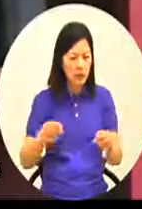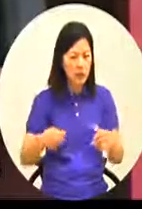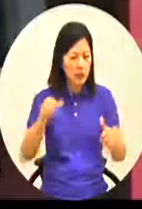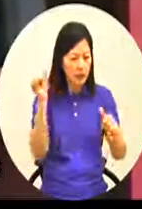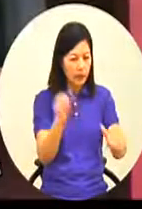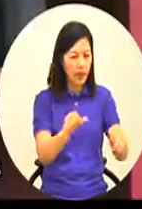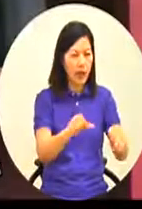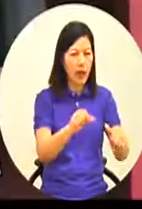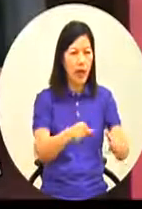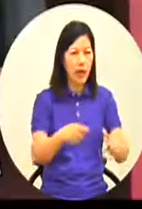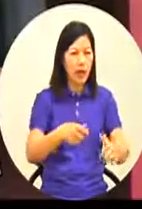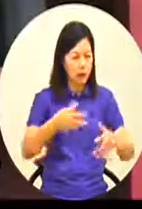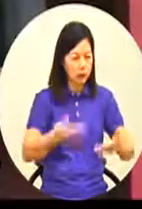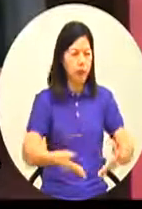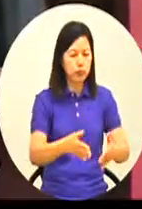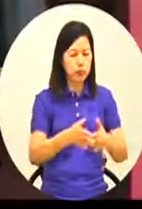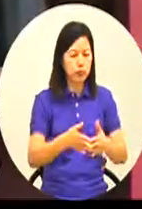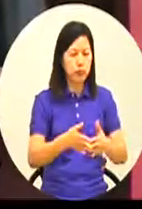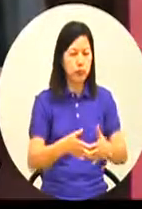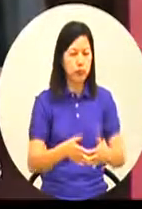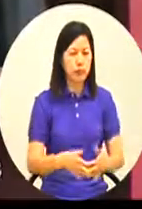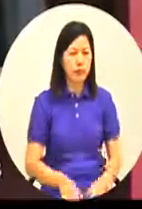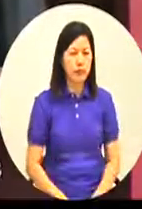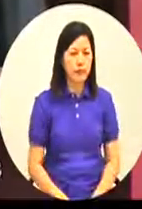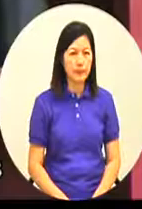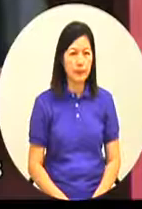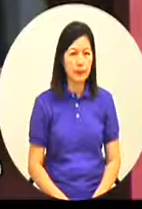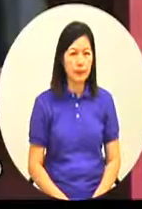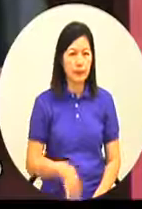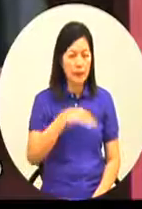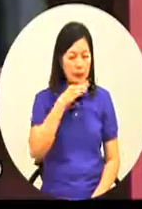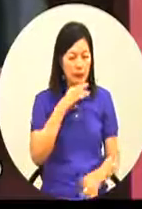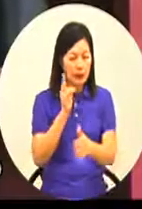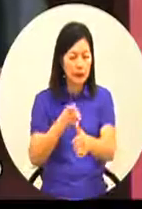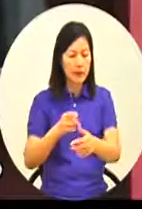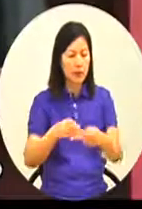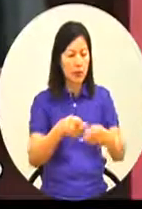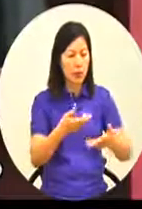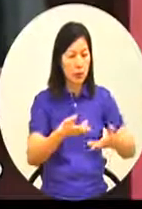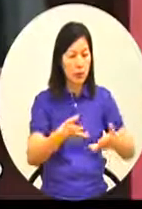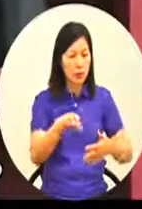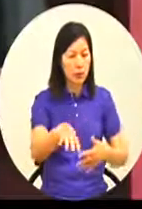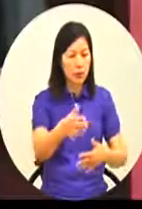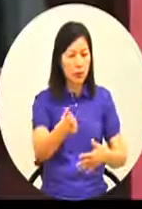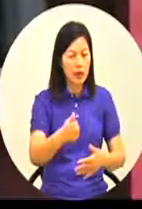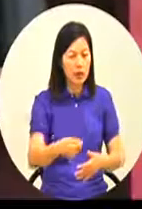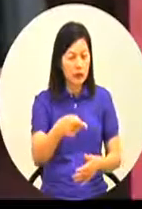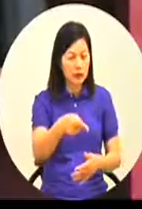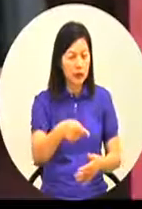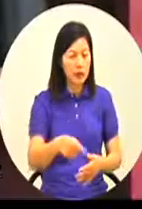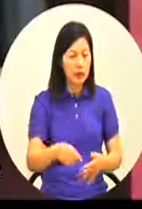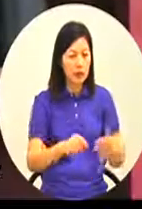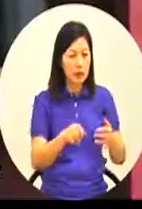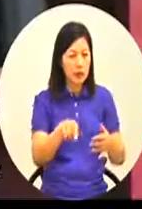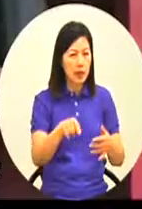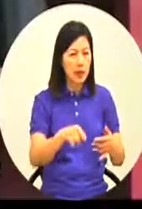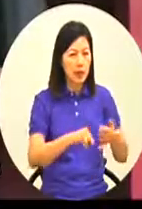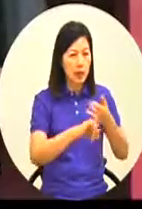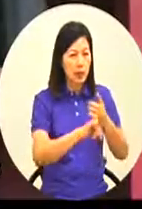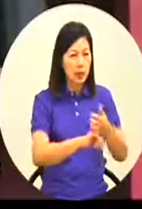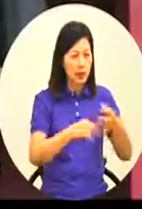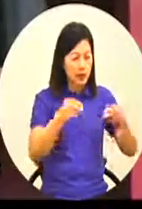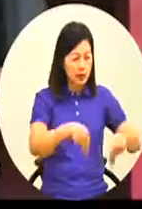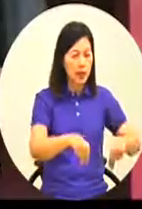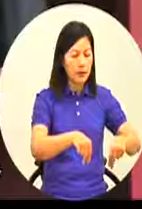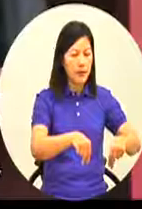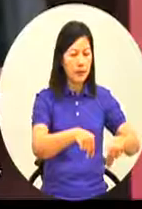加重？所以针对这个，我等一下再请我们的公务局长来做回答，怎么去约束这个承包商，让我们的工程品质可以